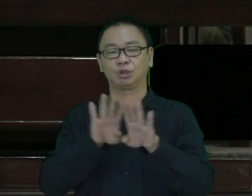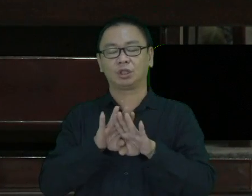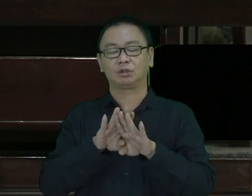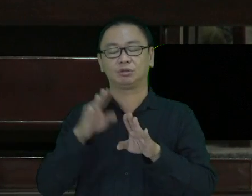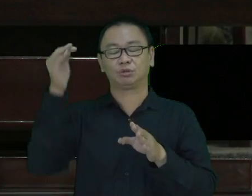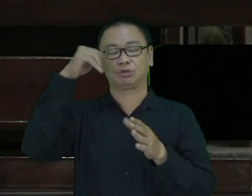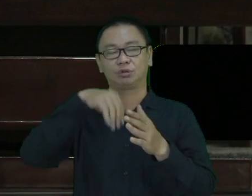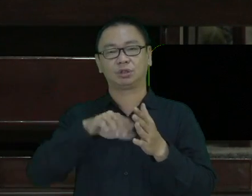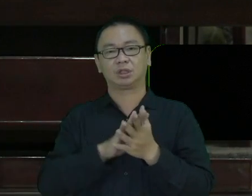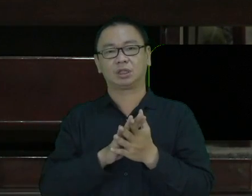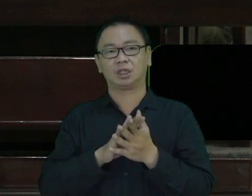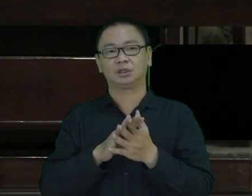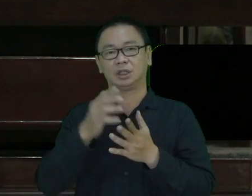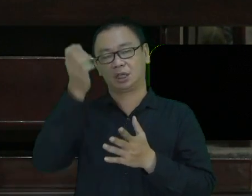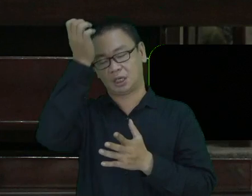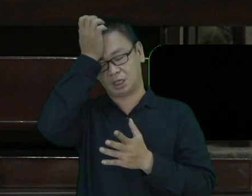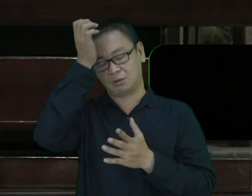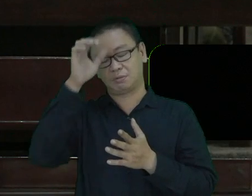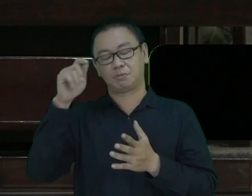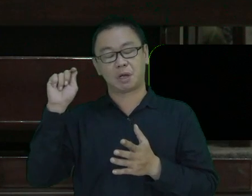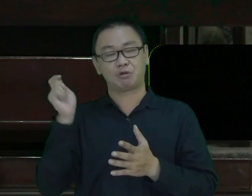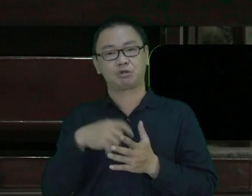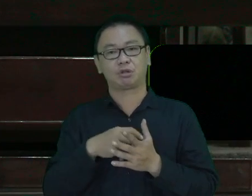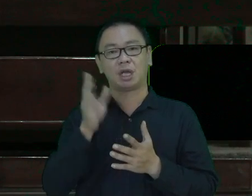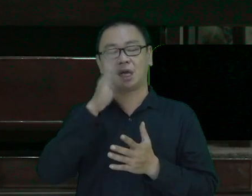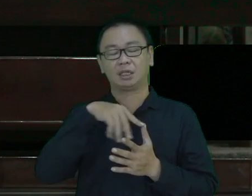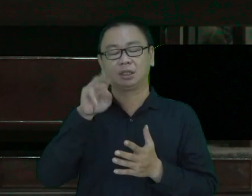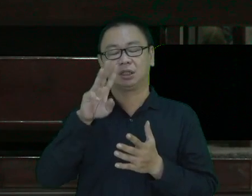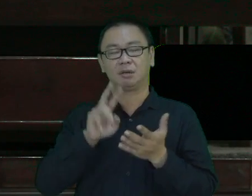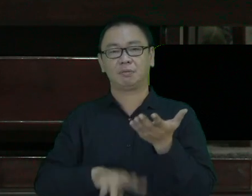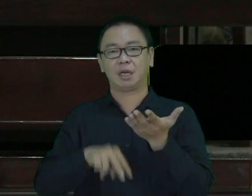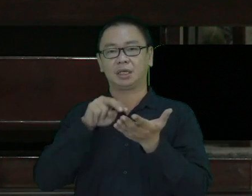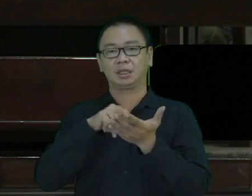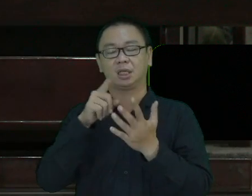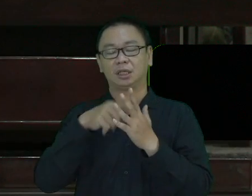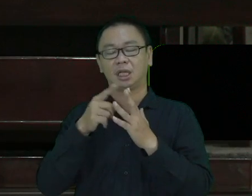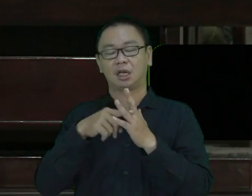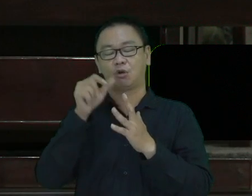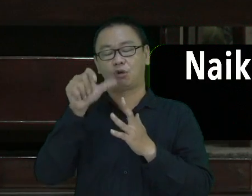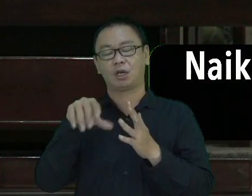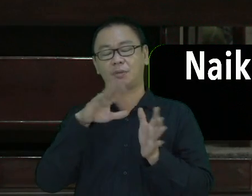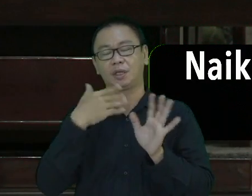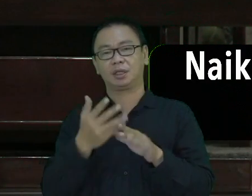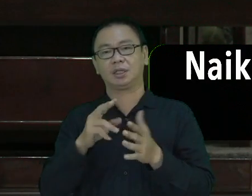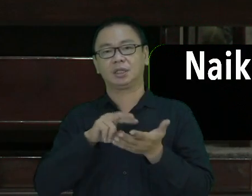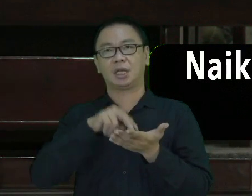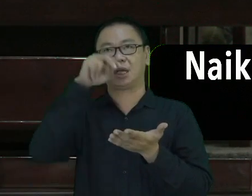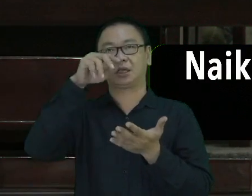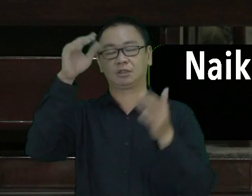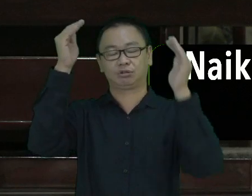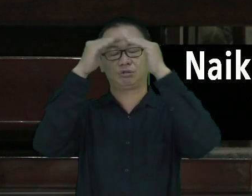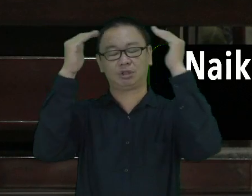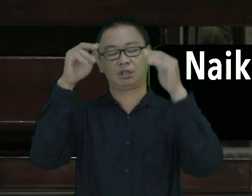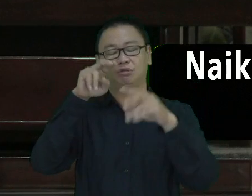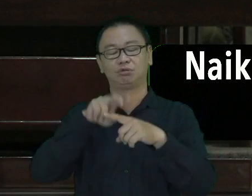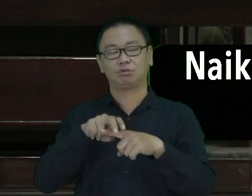dalam kerajaan maut, pada hari yang ketiga, bangkit pula dari antara orang mati, naik ke surga, duduk